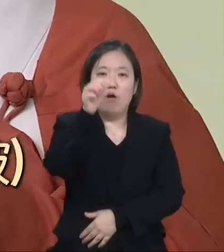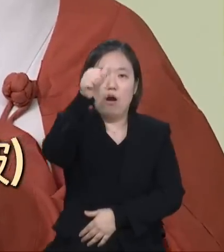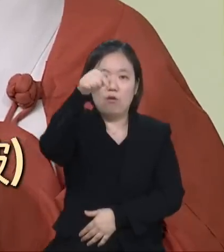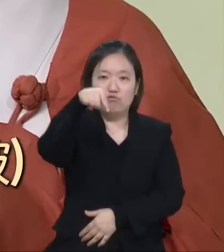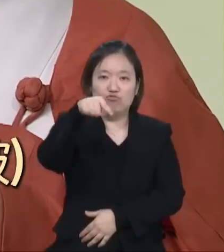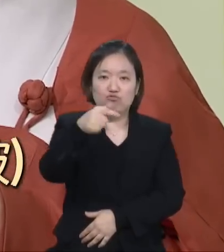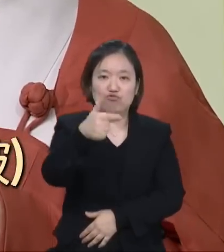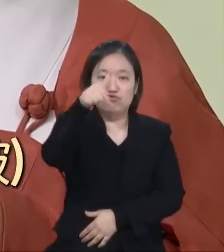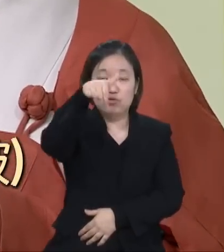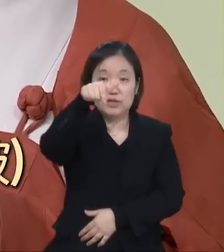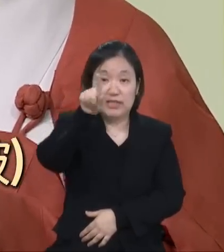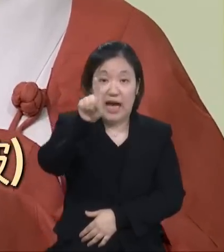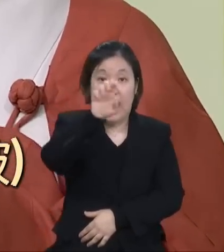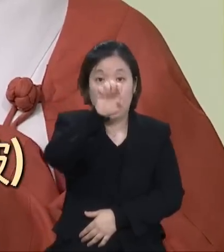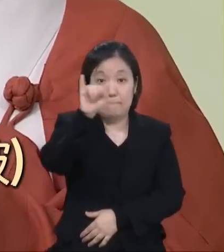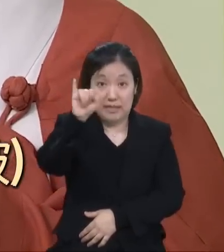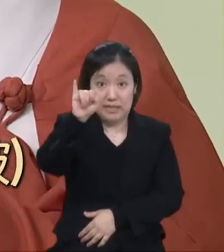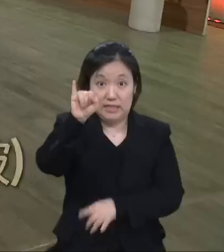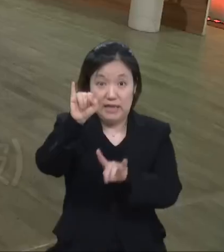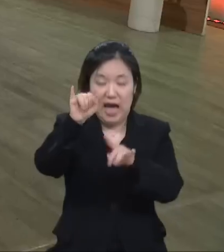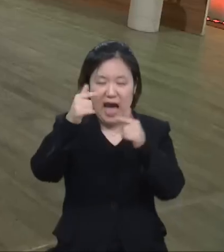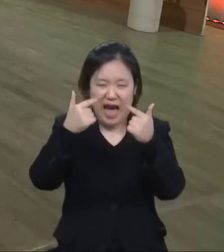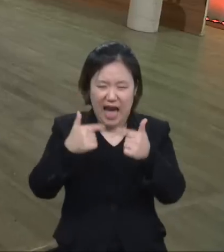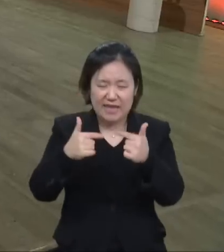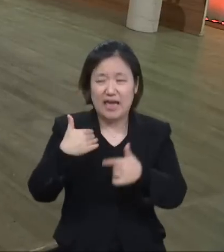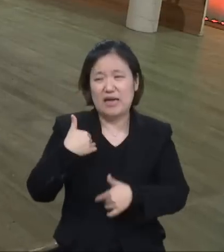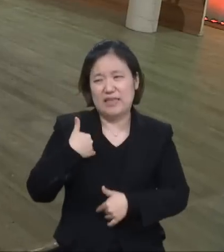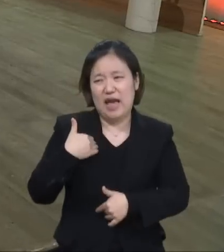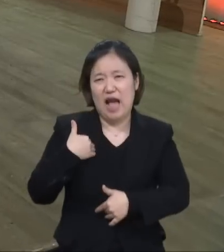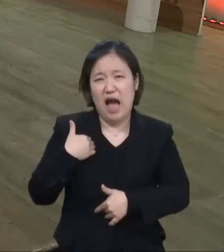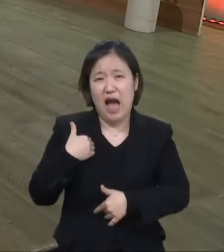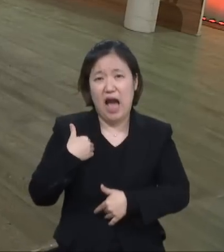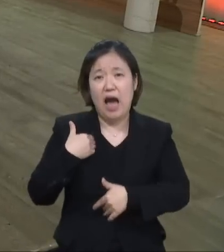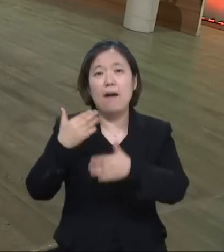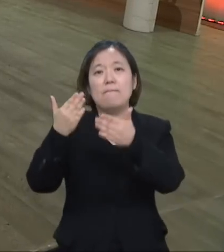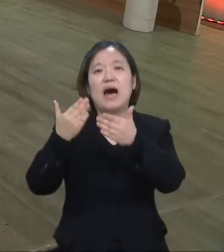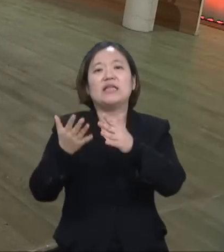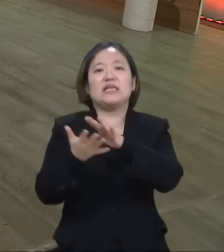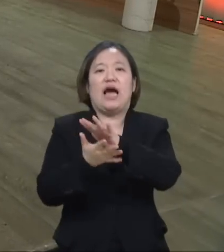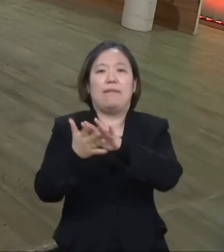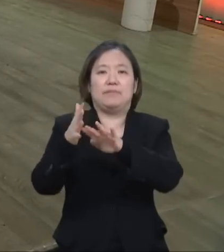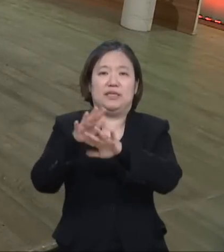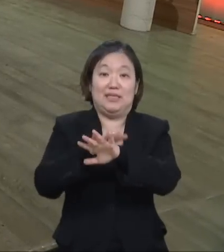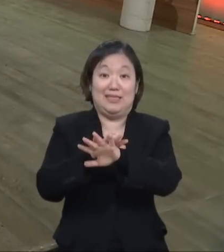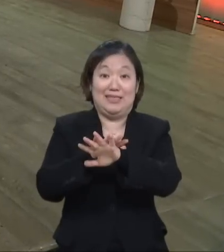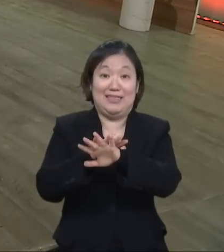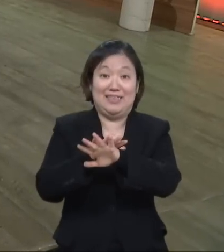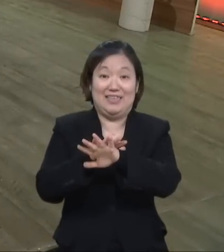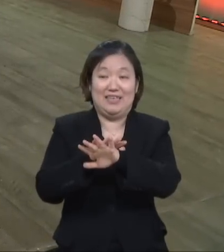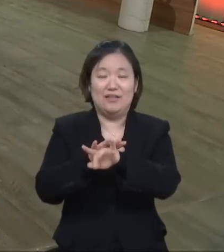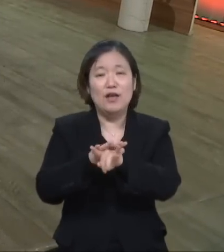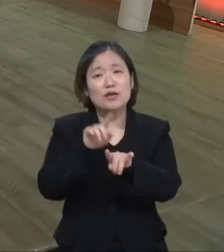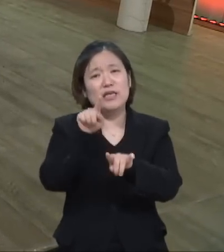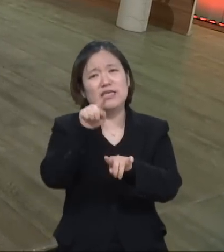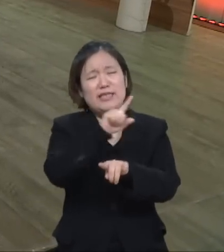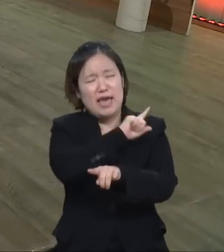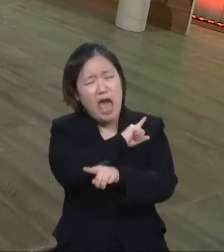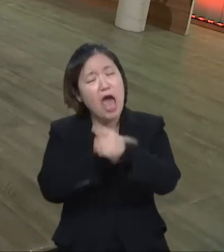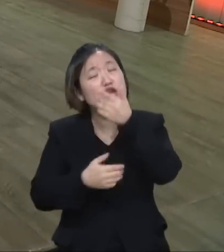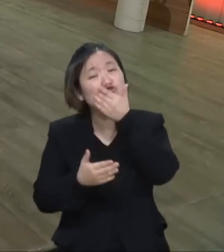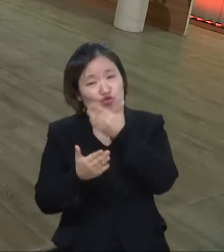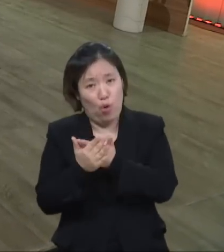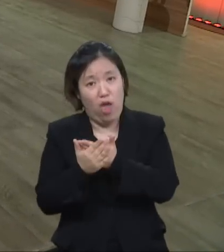따라다니면서 나에게 주시는 카피 명운가피 근데이 명언과 피가 중요한 겁니다